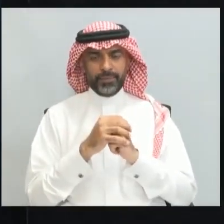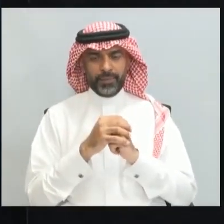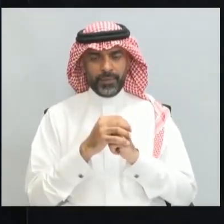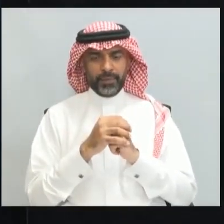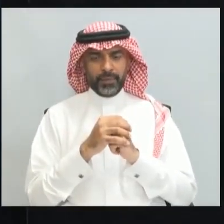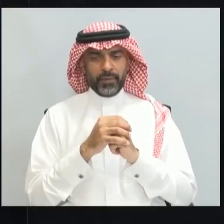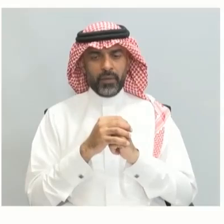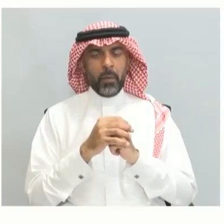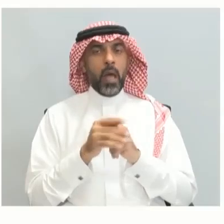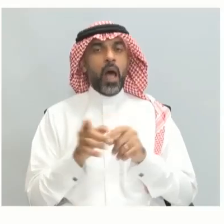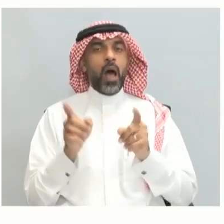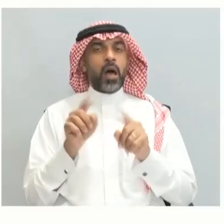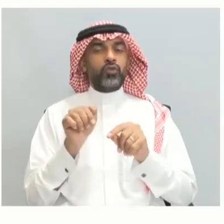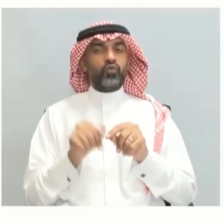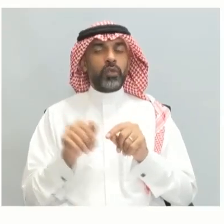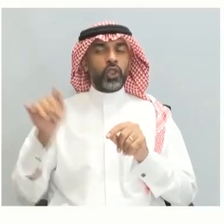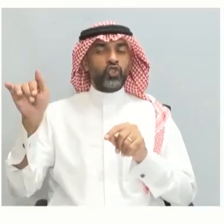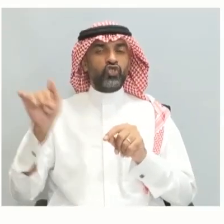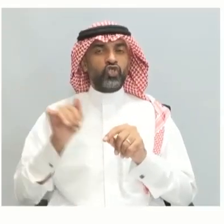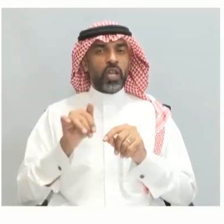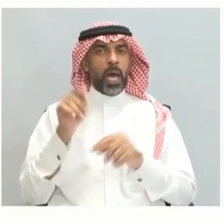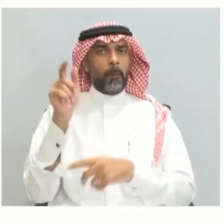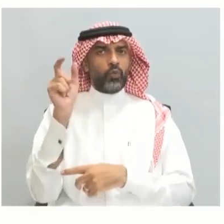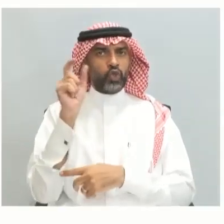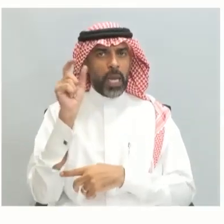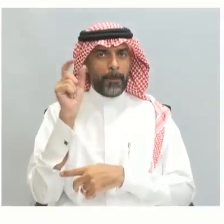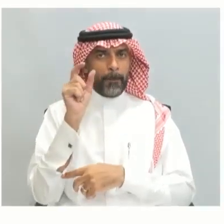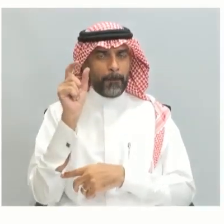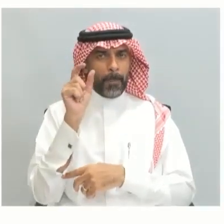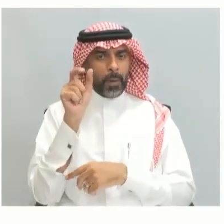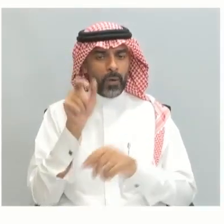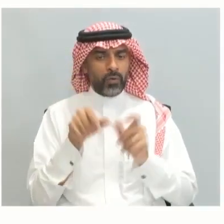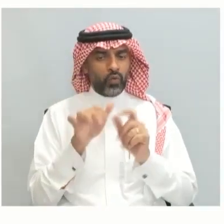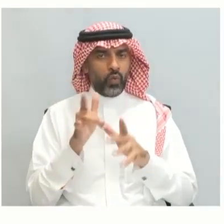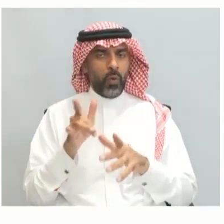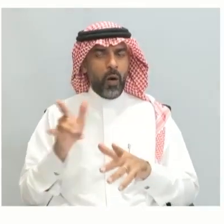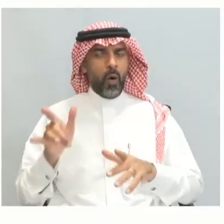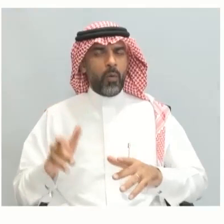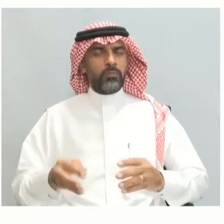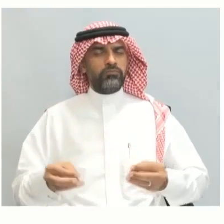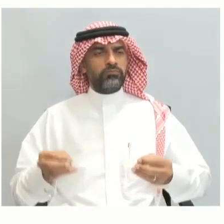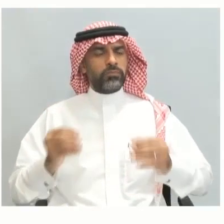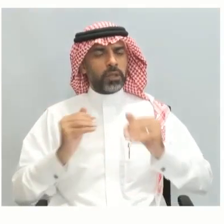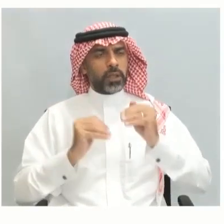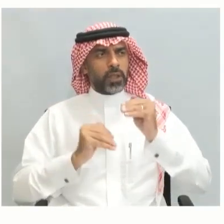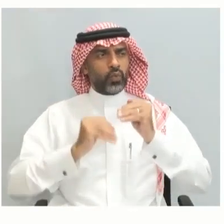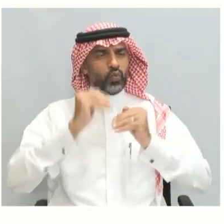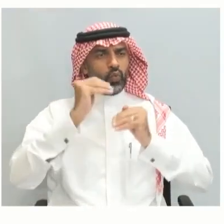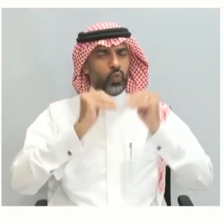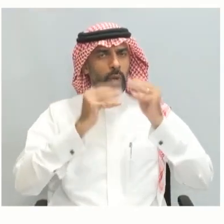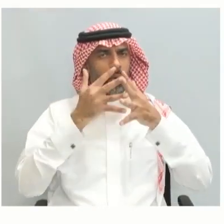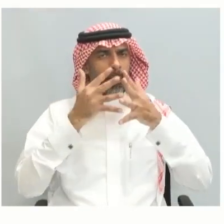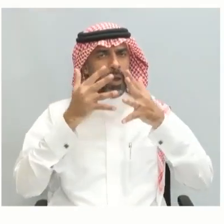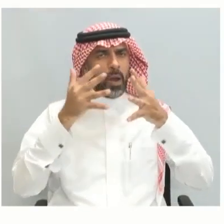التي عليها الى ان قدم المسلمون واحدث نقله نوعيه